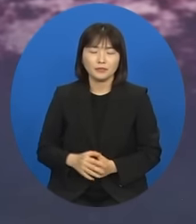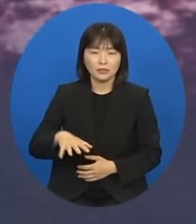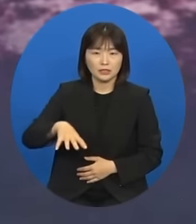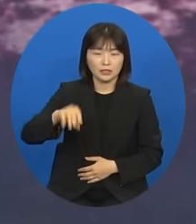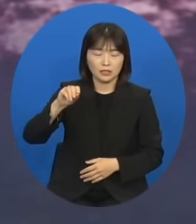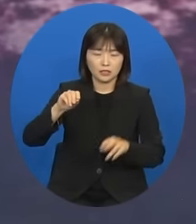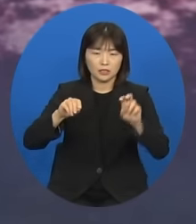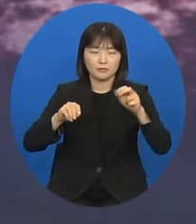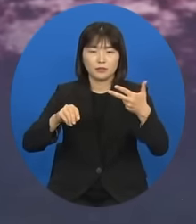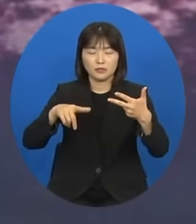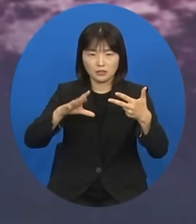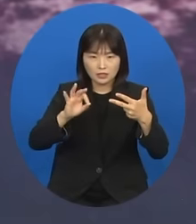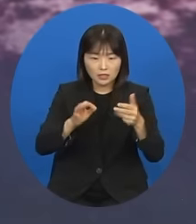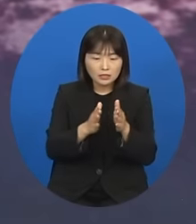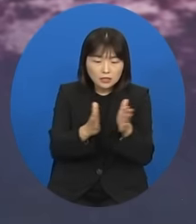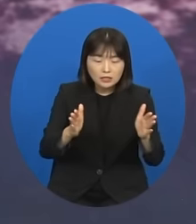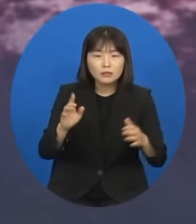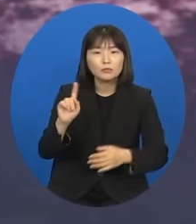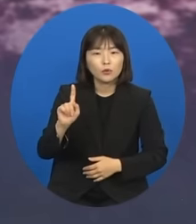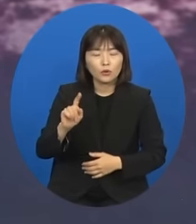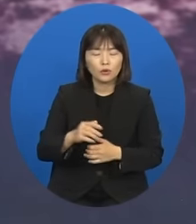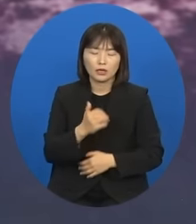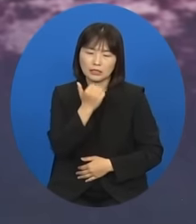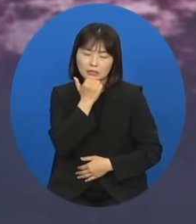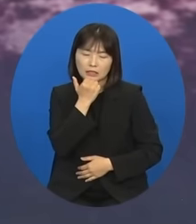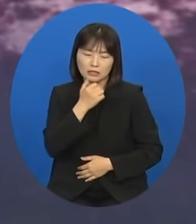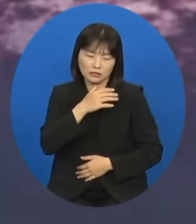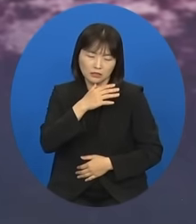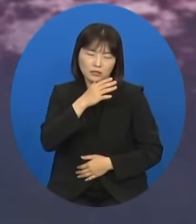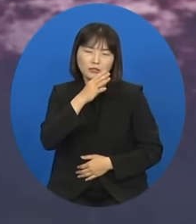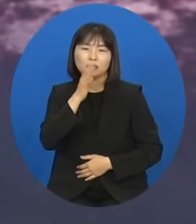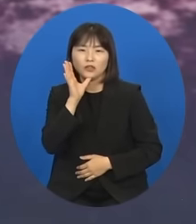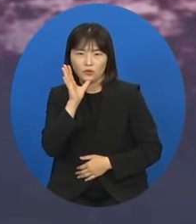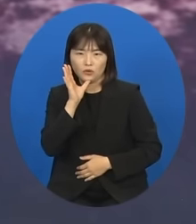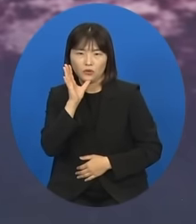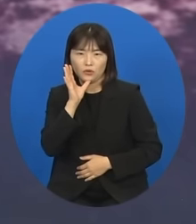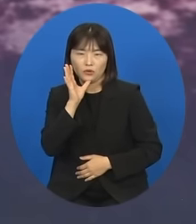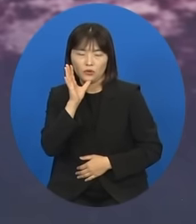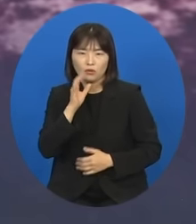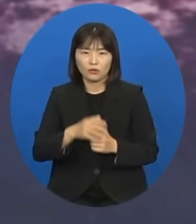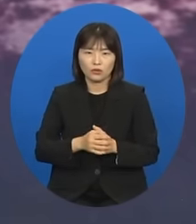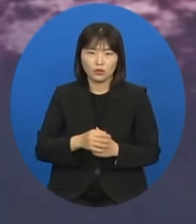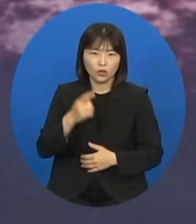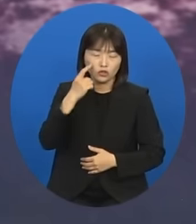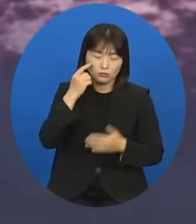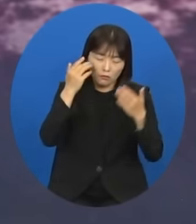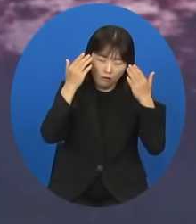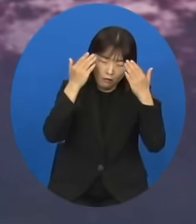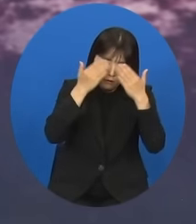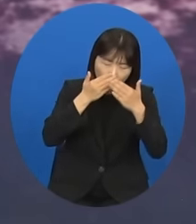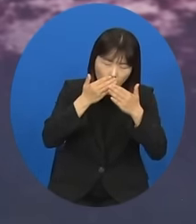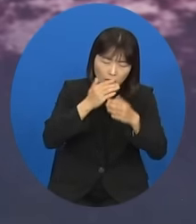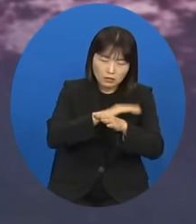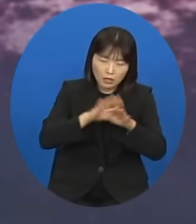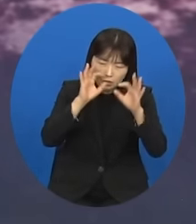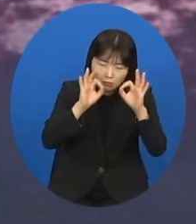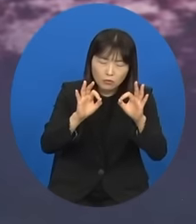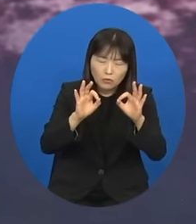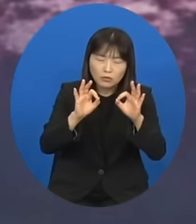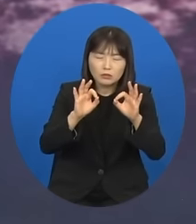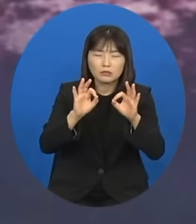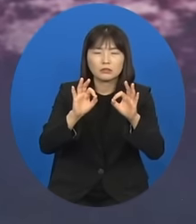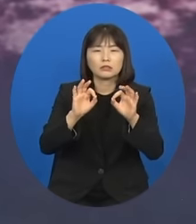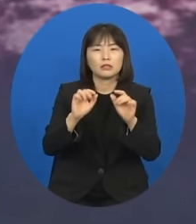27장의 시작은 어떻게 되냐면 이삭이 나이가 많아서 어 눈이 어두워 잘 보이지 않는다라는